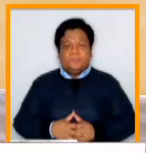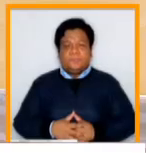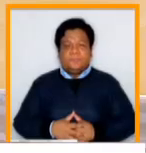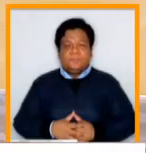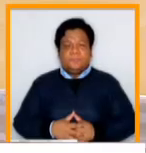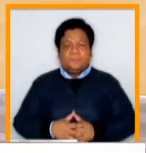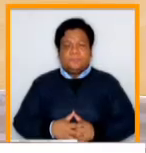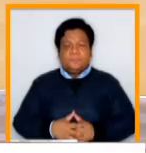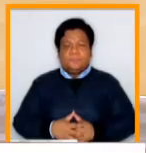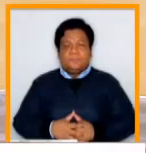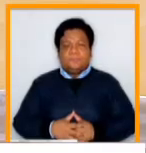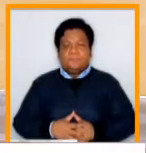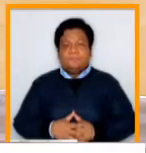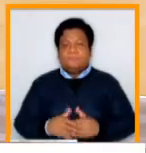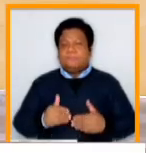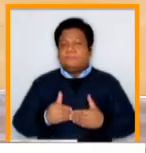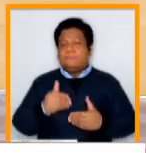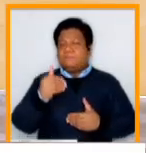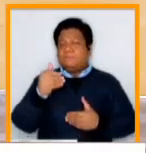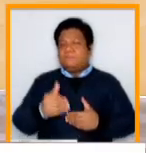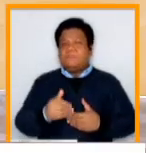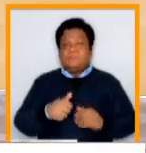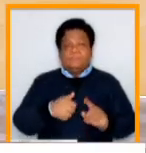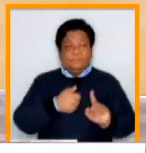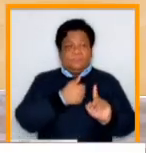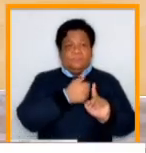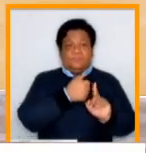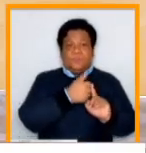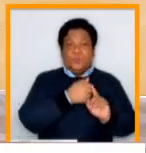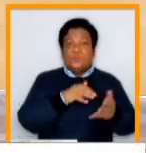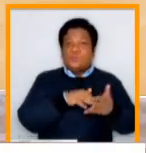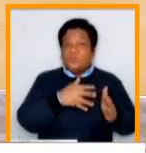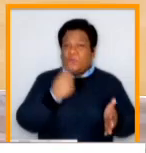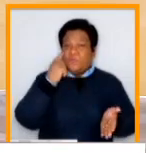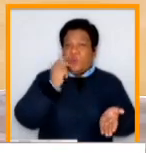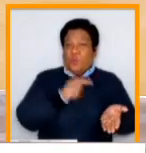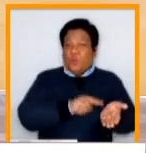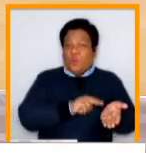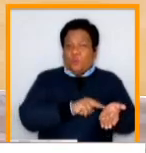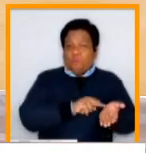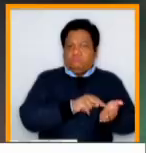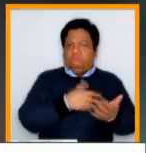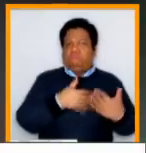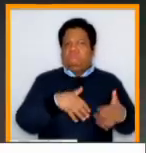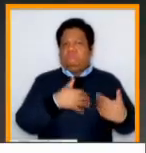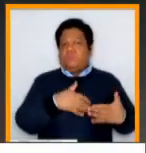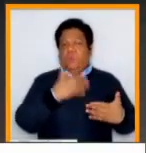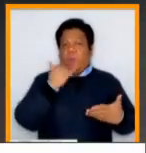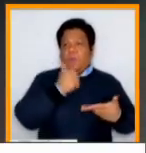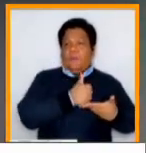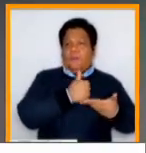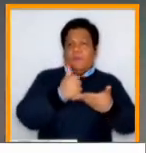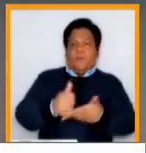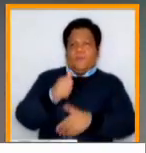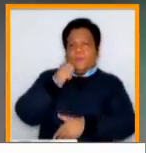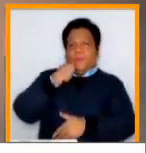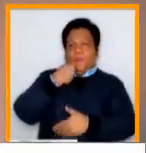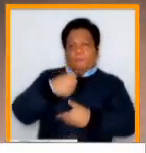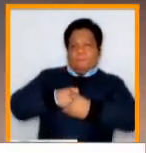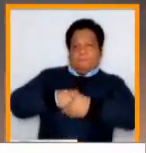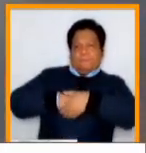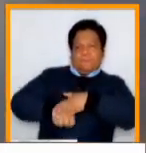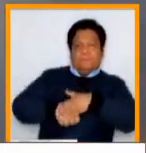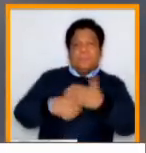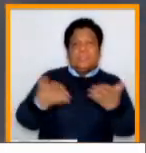Nahangalan isang nursing student na tumulong pong magpaanak sa isang babae sa Palumpon, Leyte. Papunta na sana ang babae sa rural health unit sa